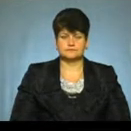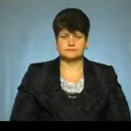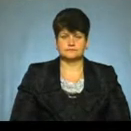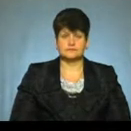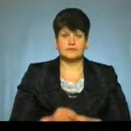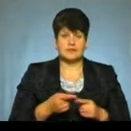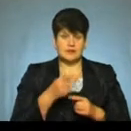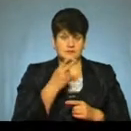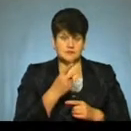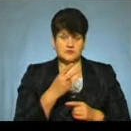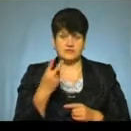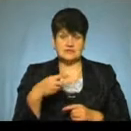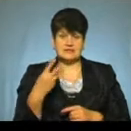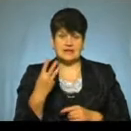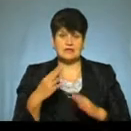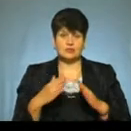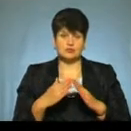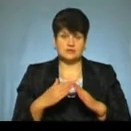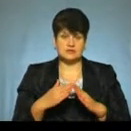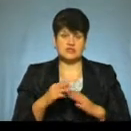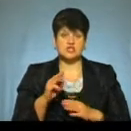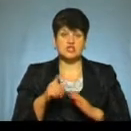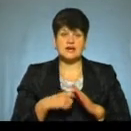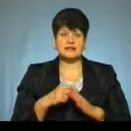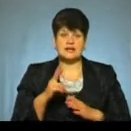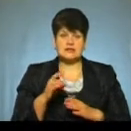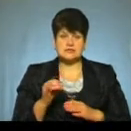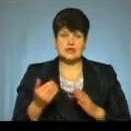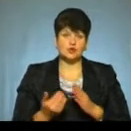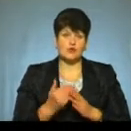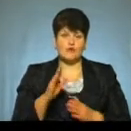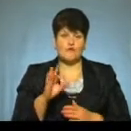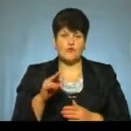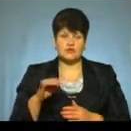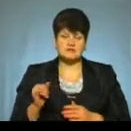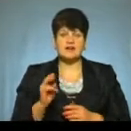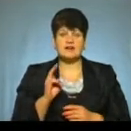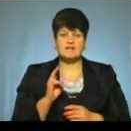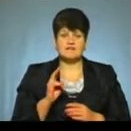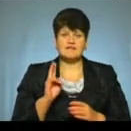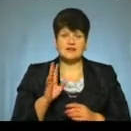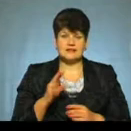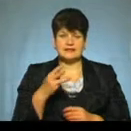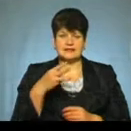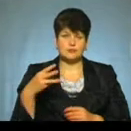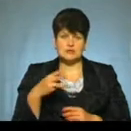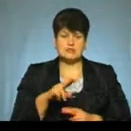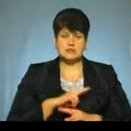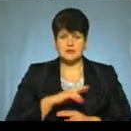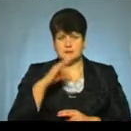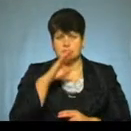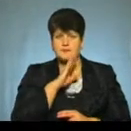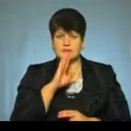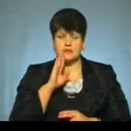На цих кадрах 23-й будинок мікрорайону Шахтарський, що у Нововолинську. Квартирі на третьому поверсі загинули матір з сином.